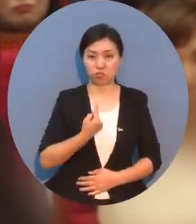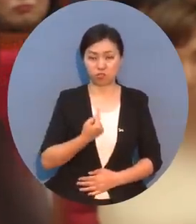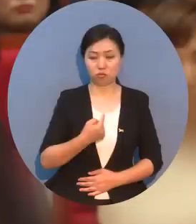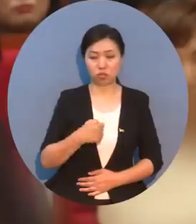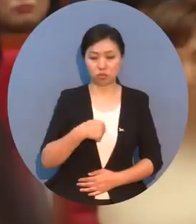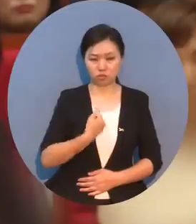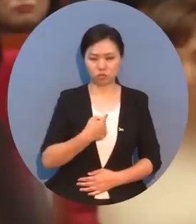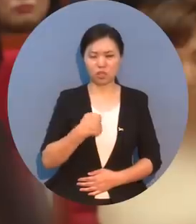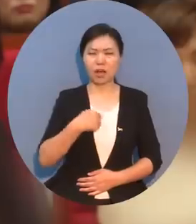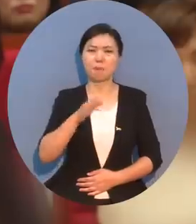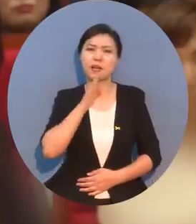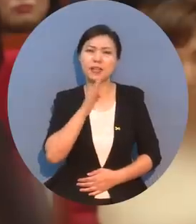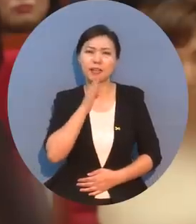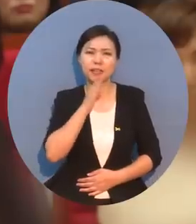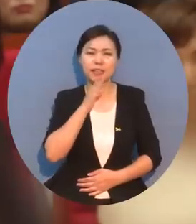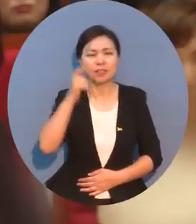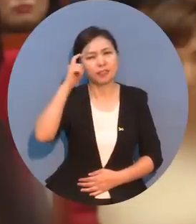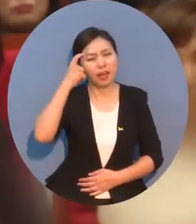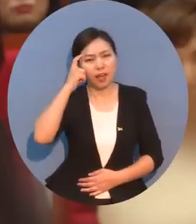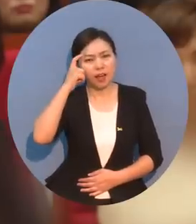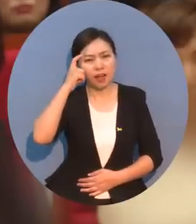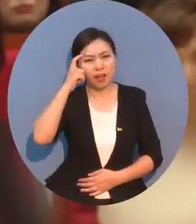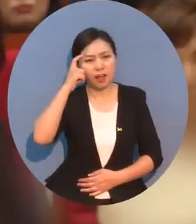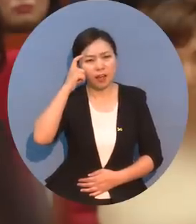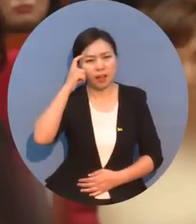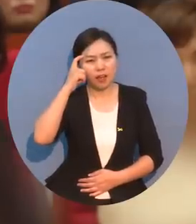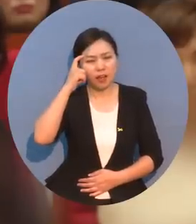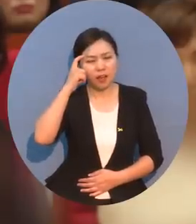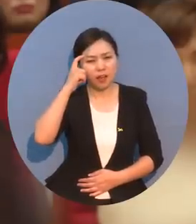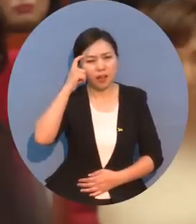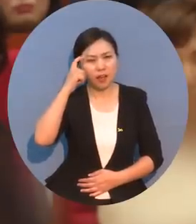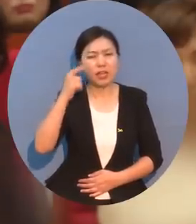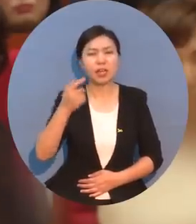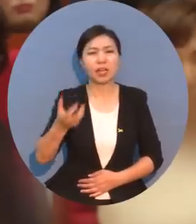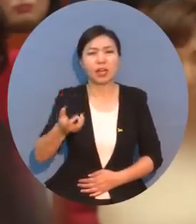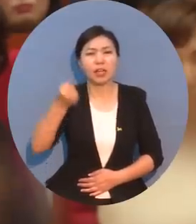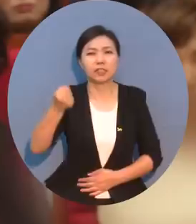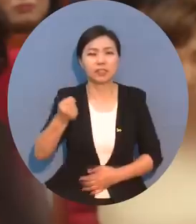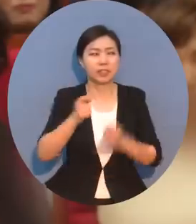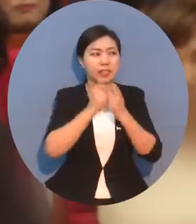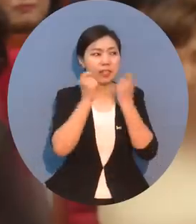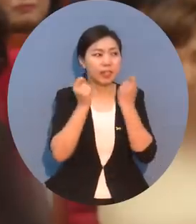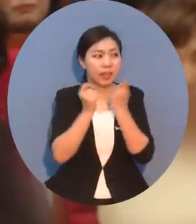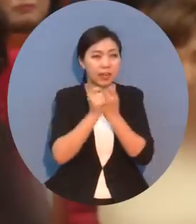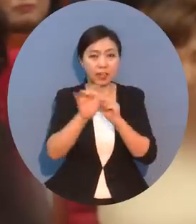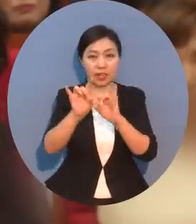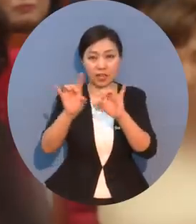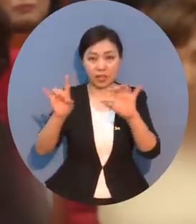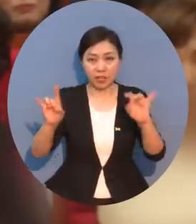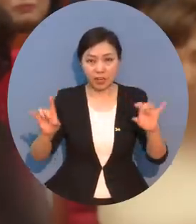자기가 자기라는 생각에 사로잡히는 각 개인들이